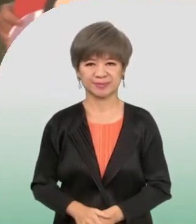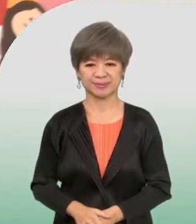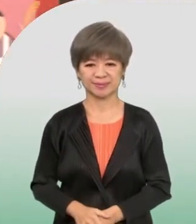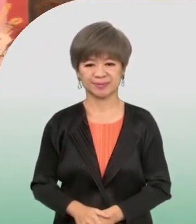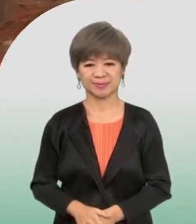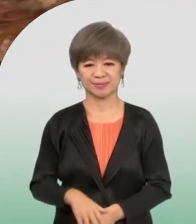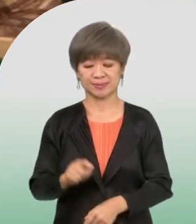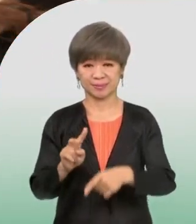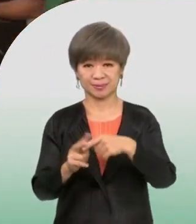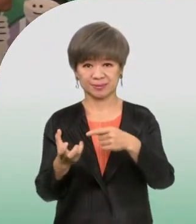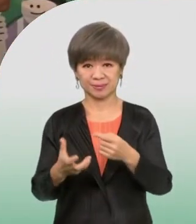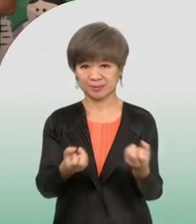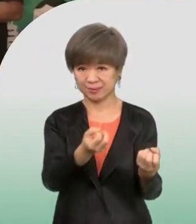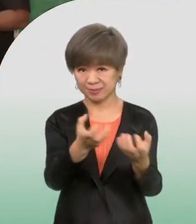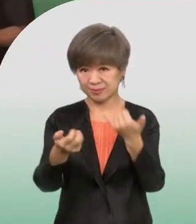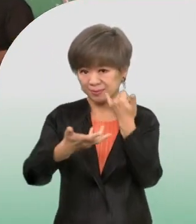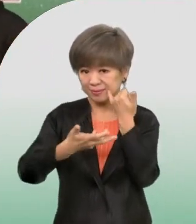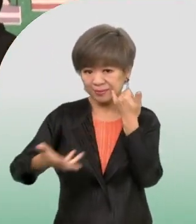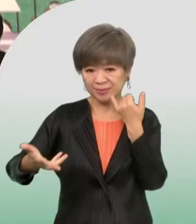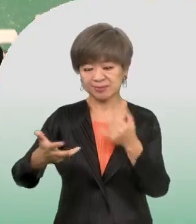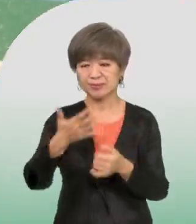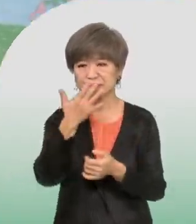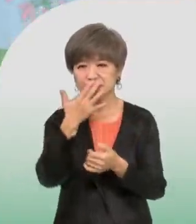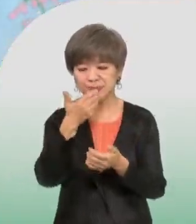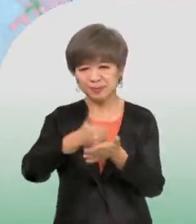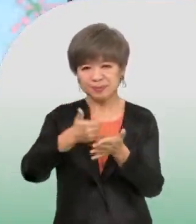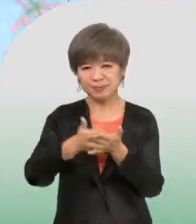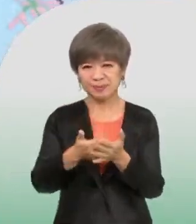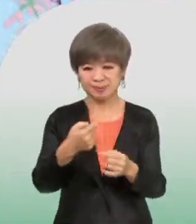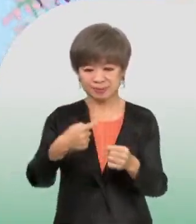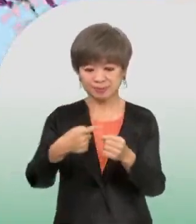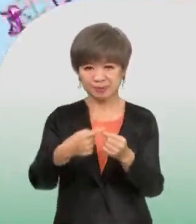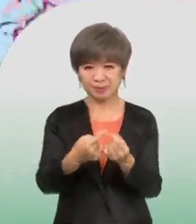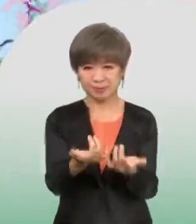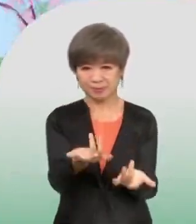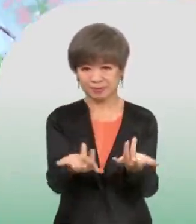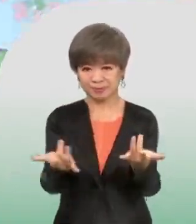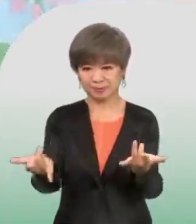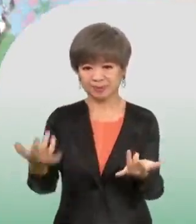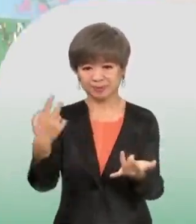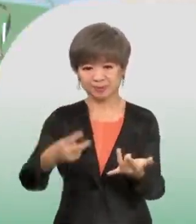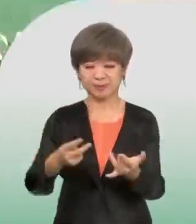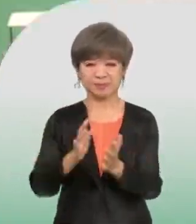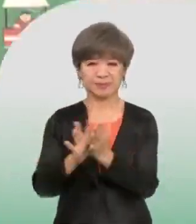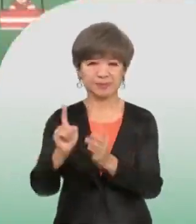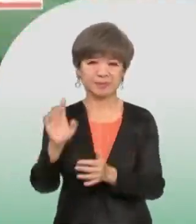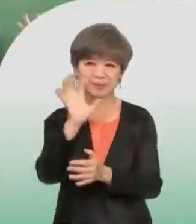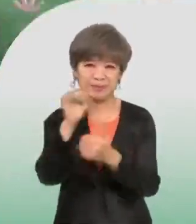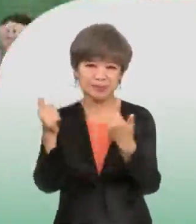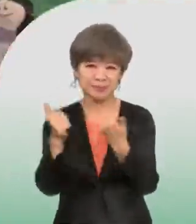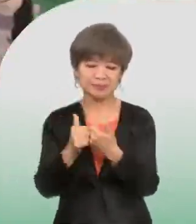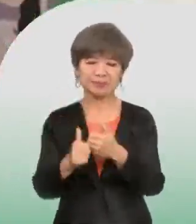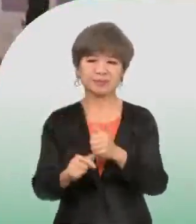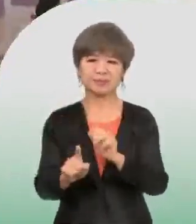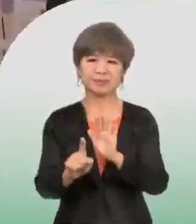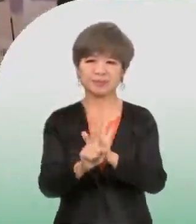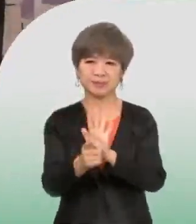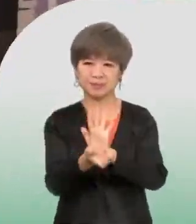下喺万里花海采飞土田嘅观光时节，主办单位咪安排盐乐飞、农山赞书、品尝发